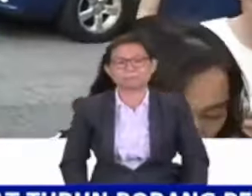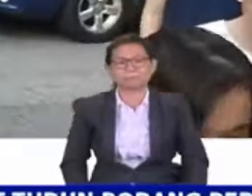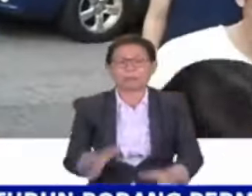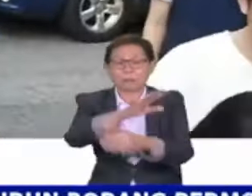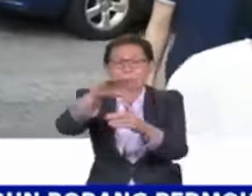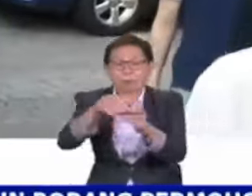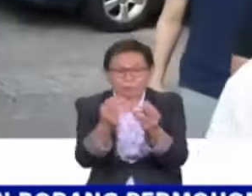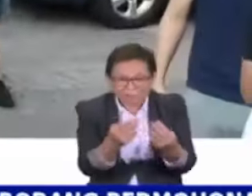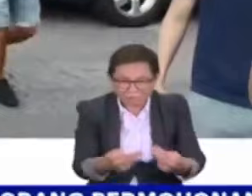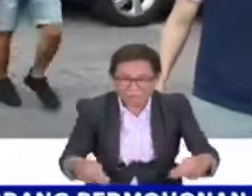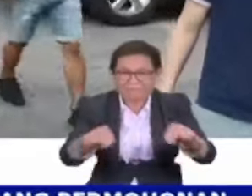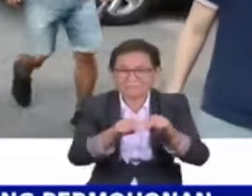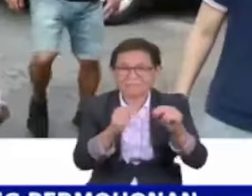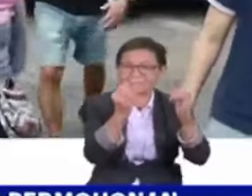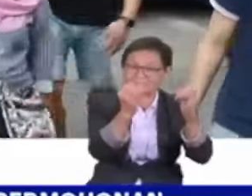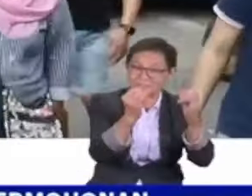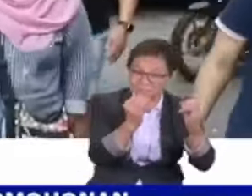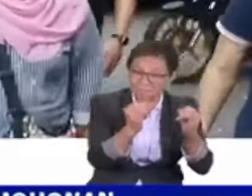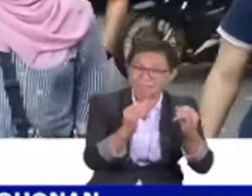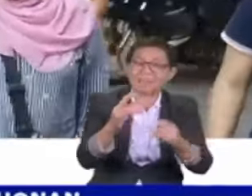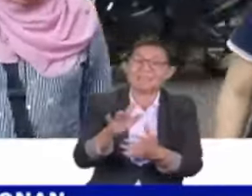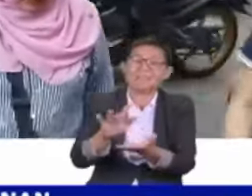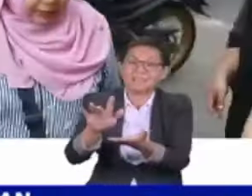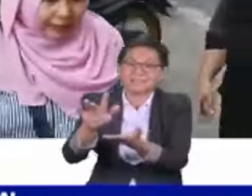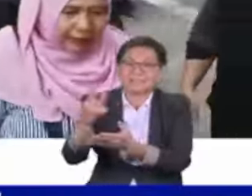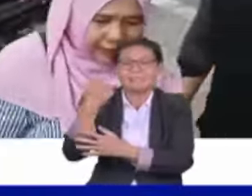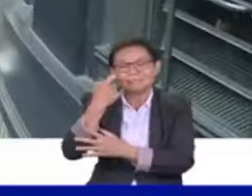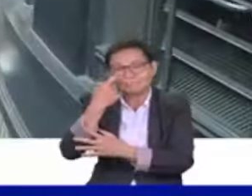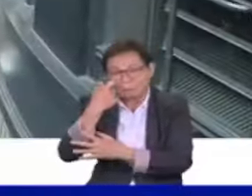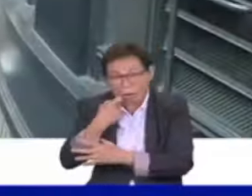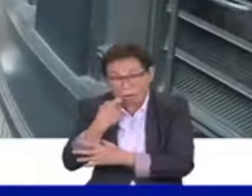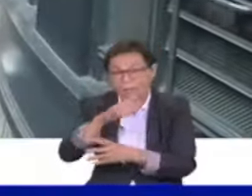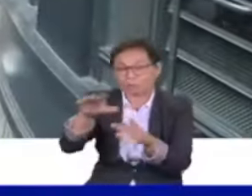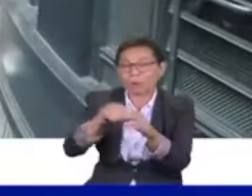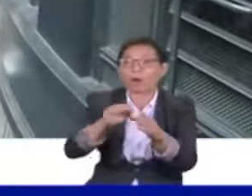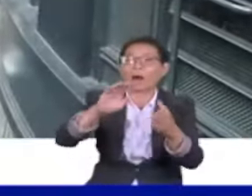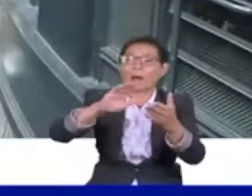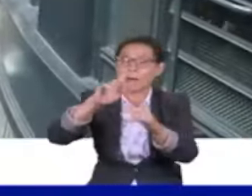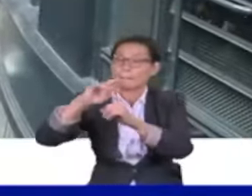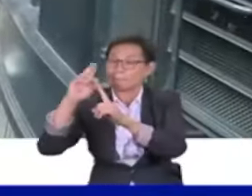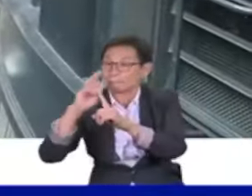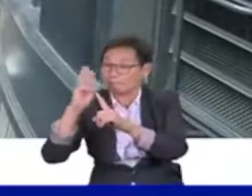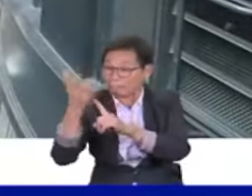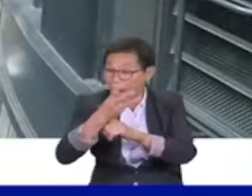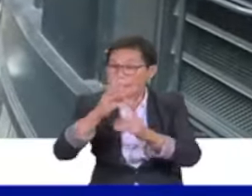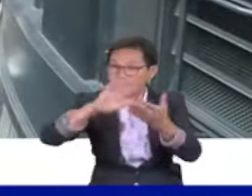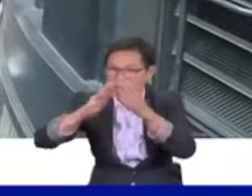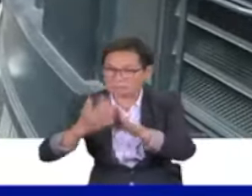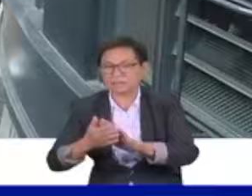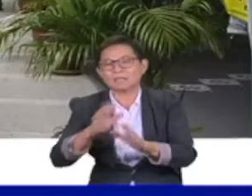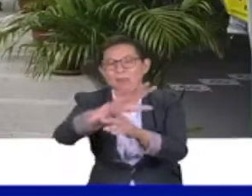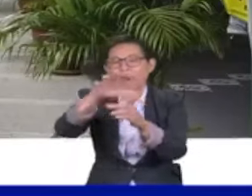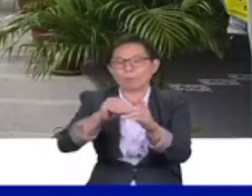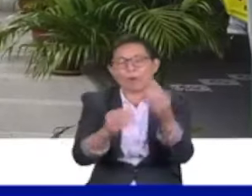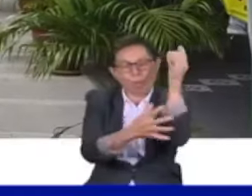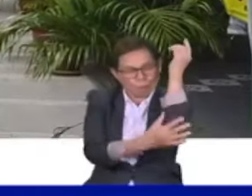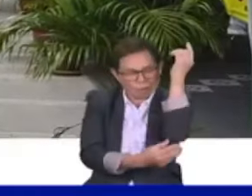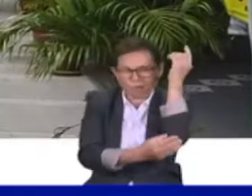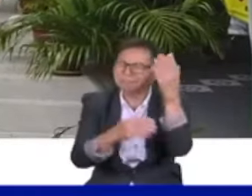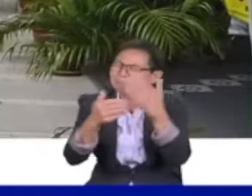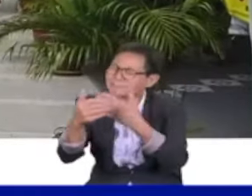Ini termasuk nilai ihsan yang mengambil kira kebajikan masyarakat meliputi isu kemiskinan tanpa mengira bangsa dan